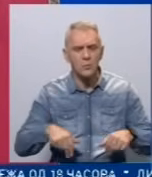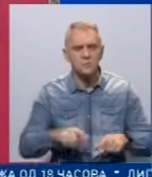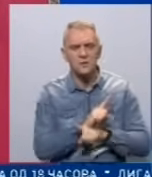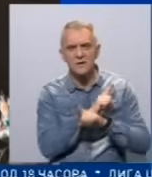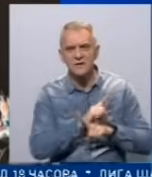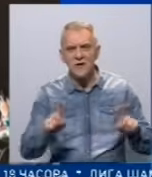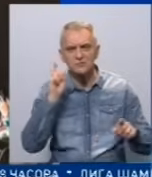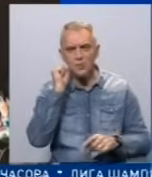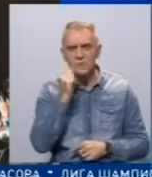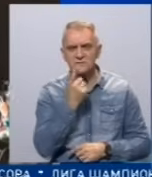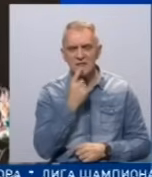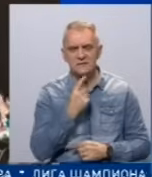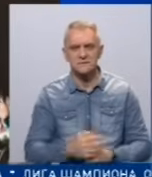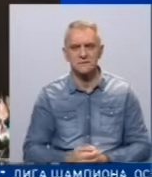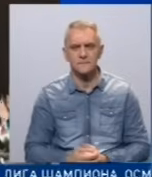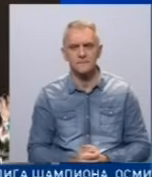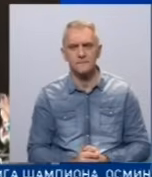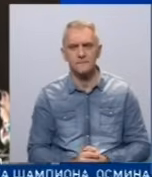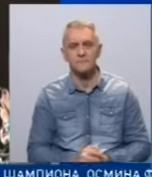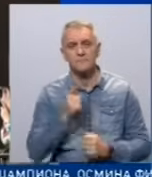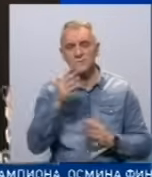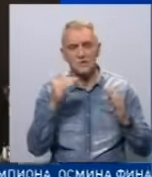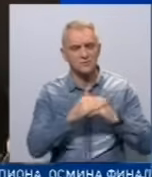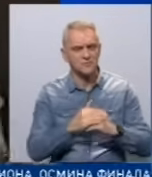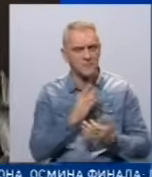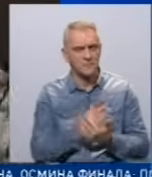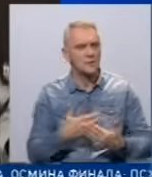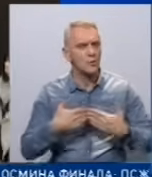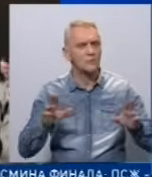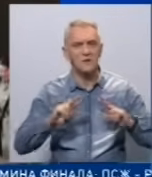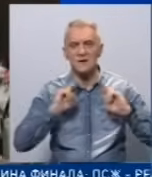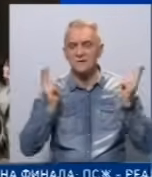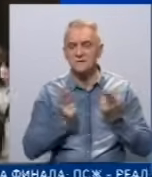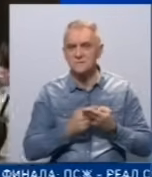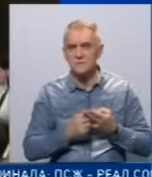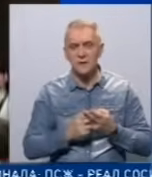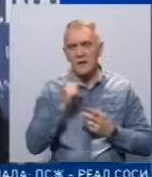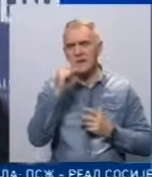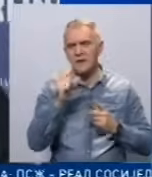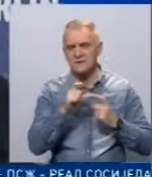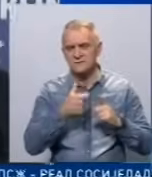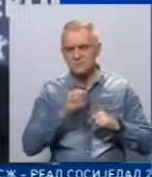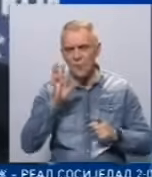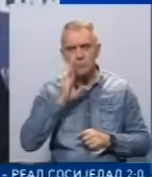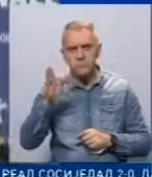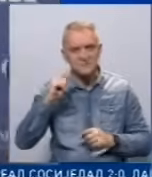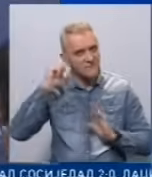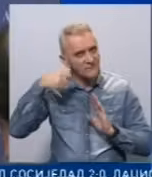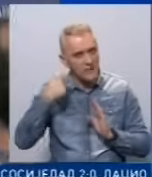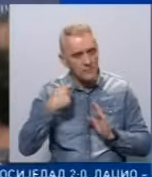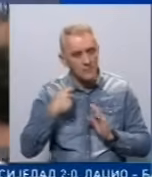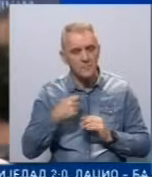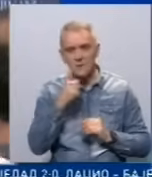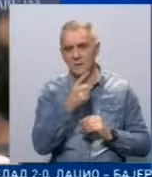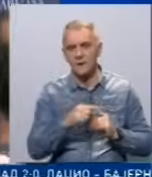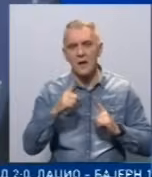različitih filmskih jezika. Berlinale će večeras biti otvoreno svjetskom premijerom irsko-belgijskog filma Male stvari poput ovih,